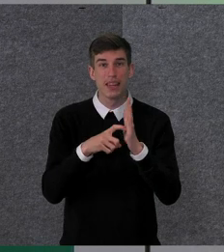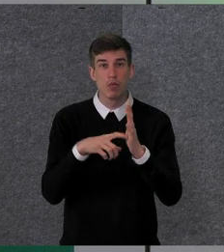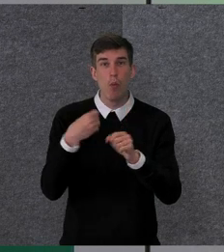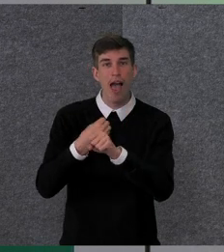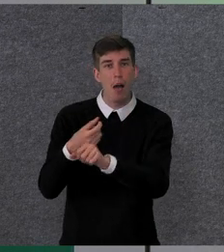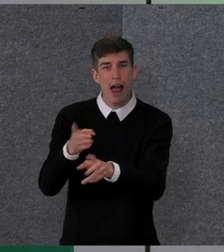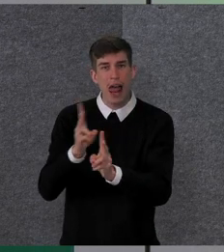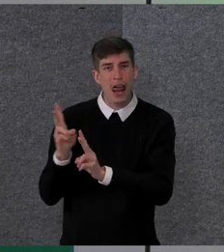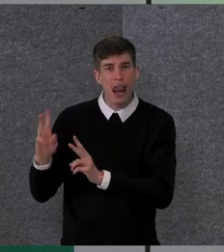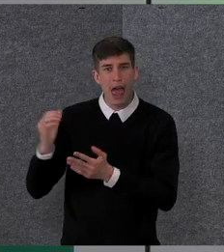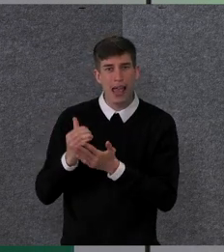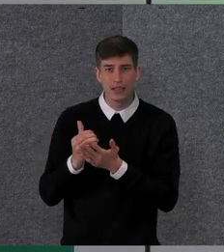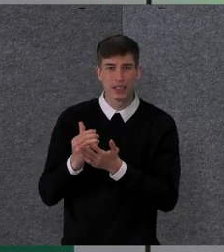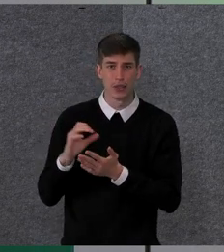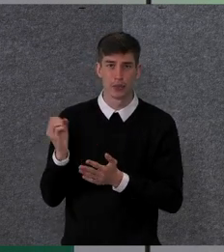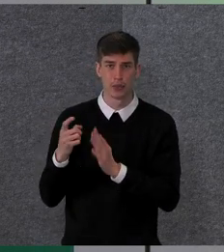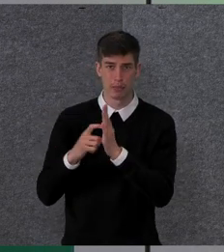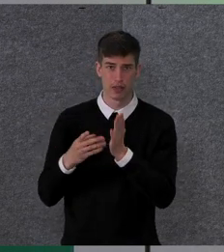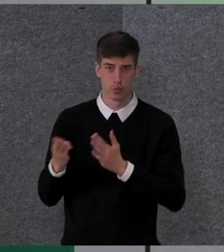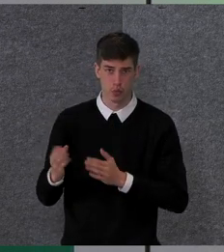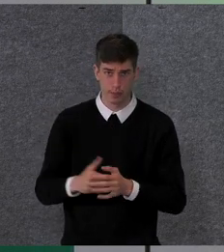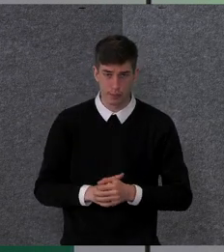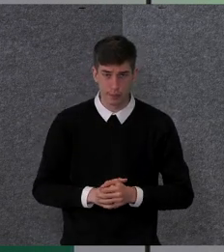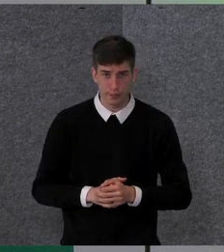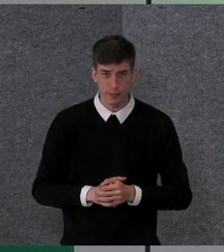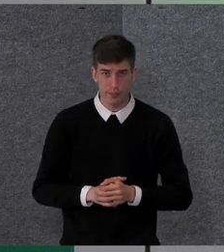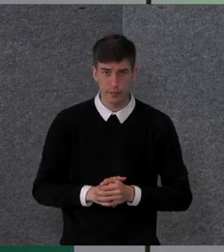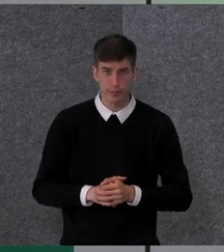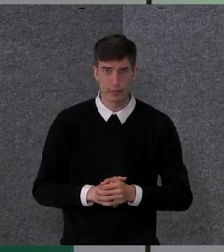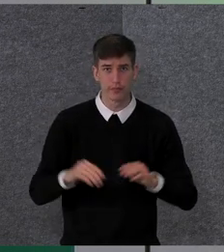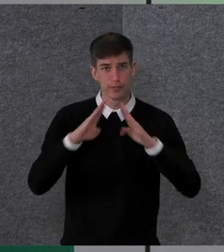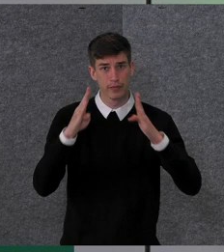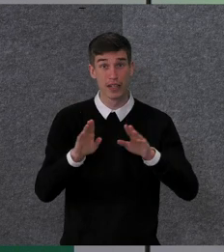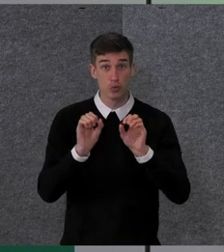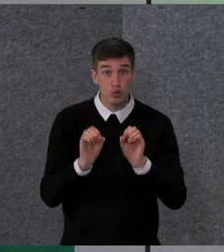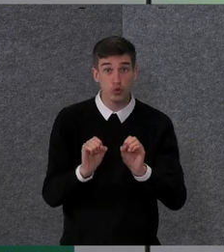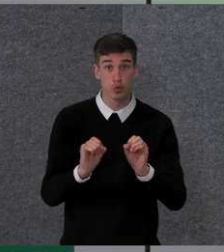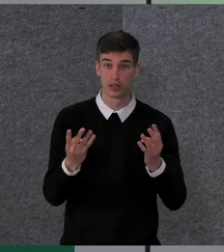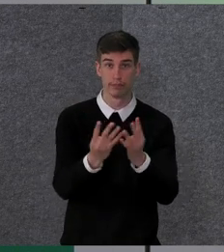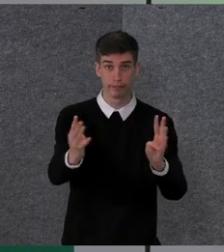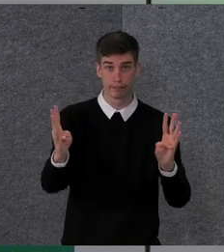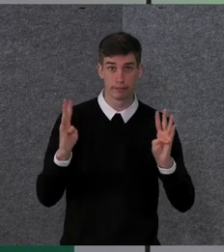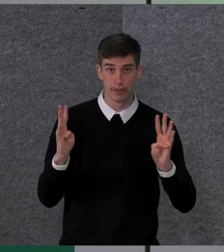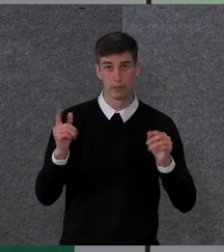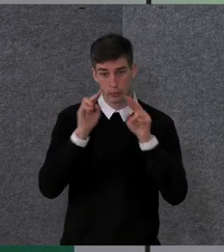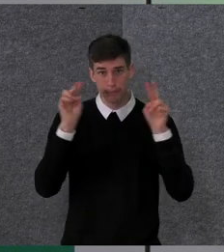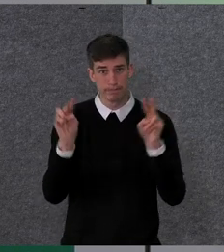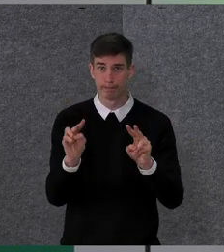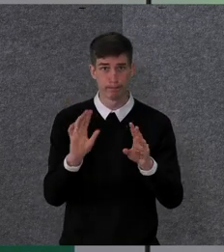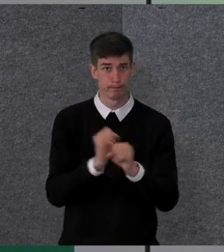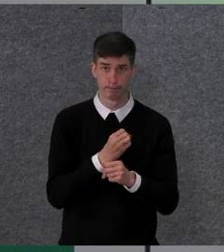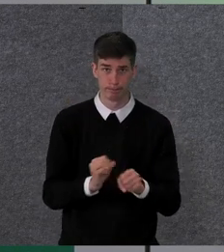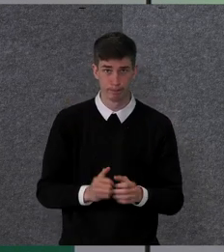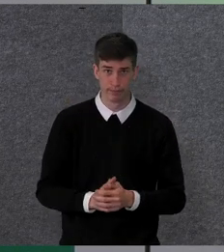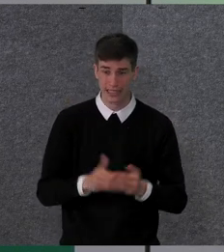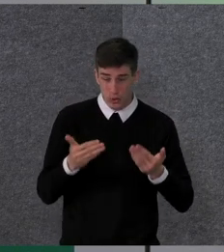nicht. Dies alles passiert in Hochsicherheitsgebäuden, auf abgeriegeltem Gelände und kann nicht richtig sein.